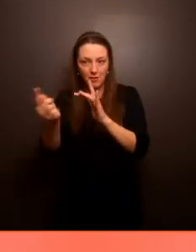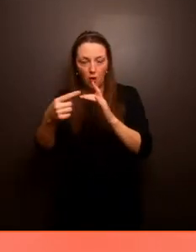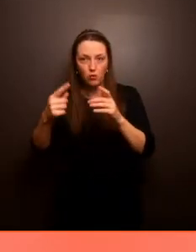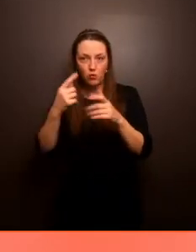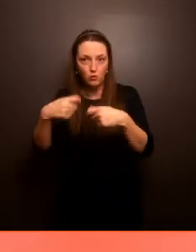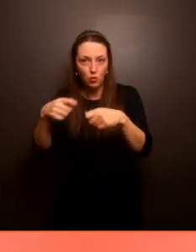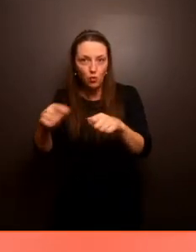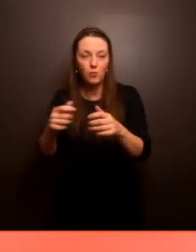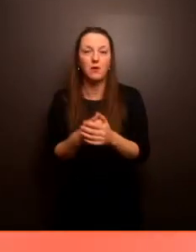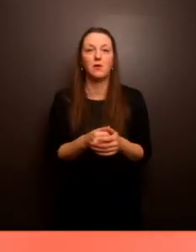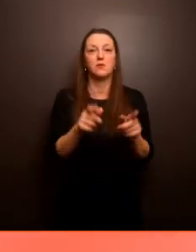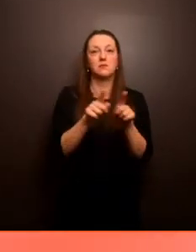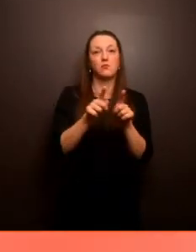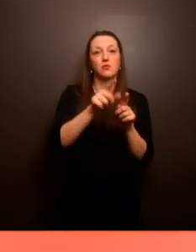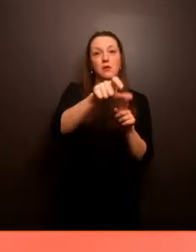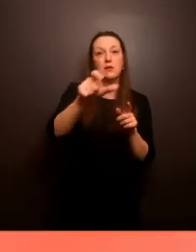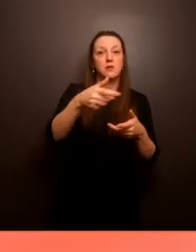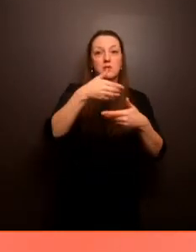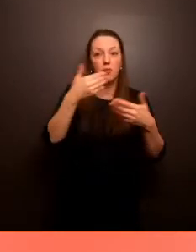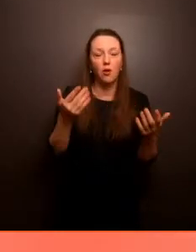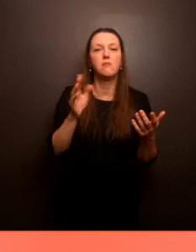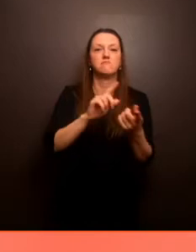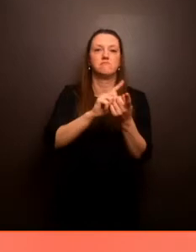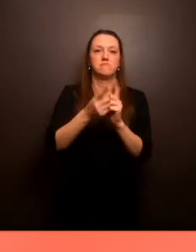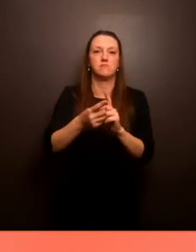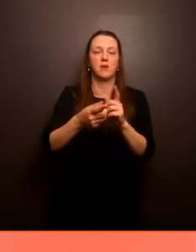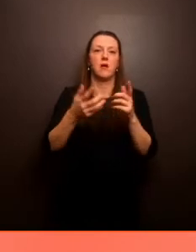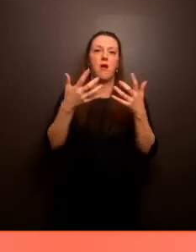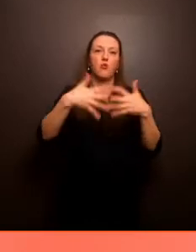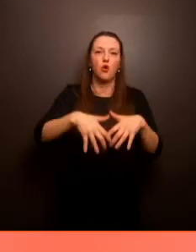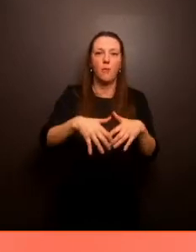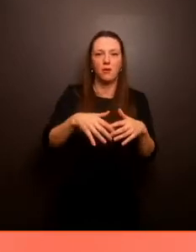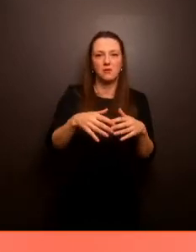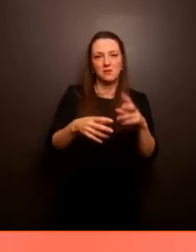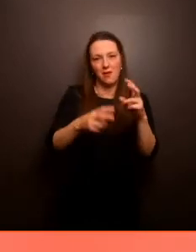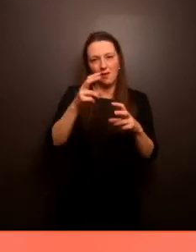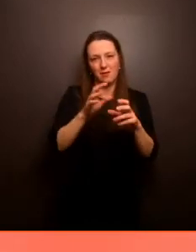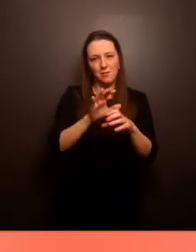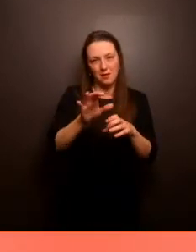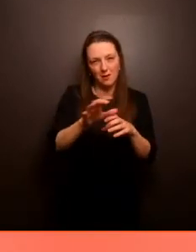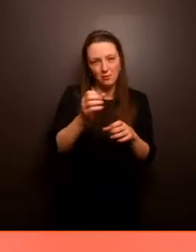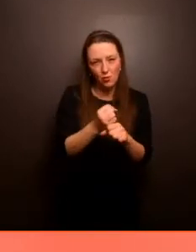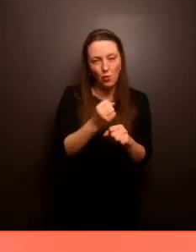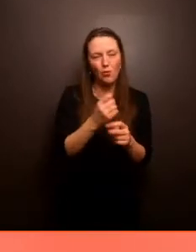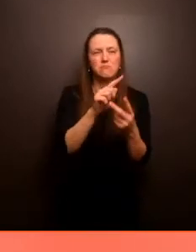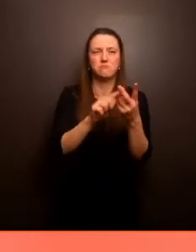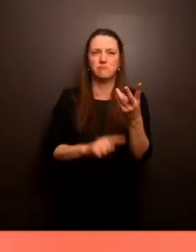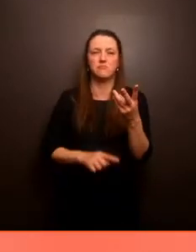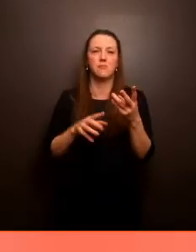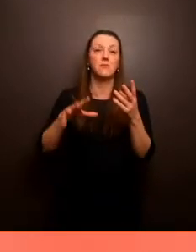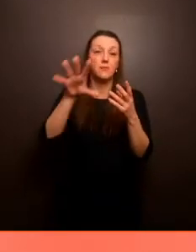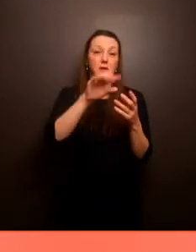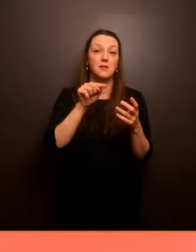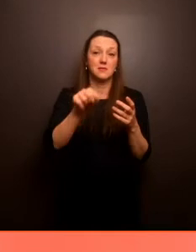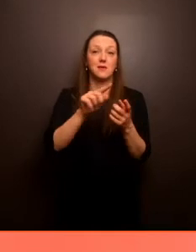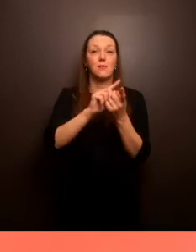digitaliseerimistest, automatiseerimistest, toodete teenuste disainist. Ja see kõik muudab